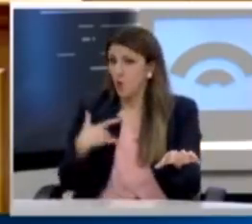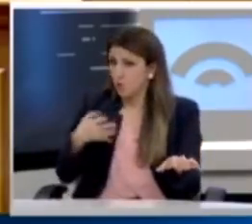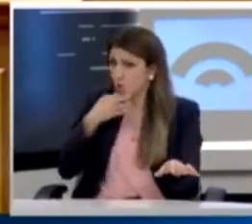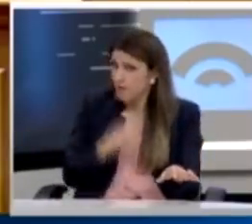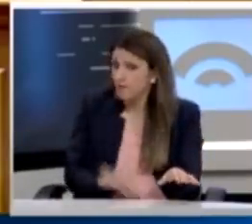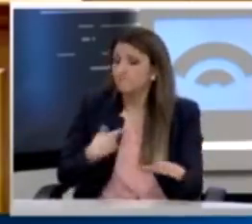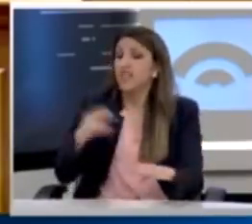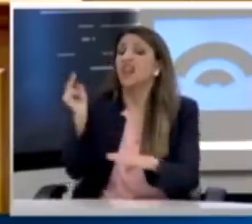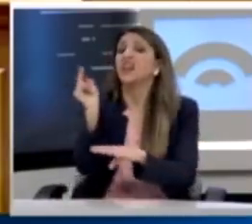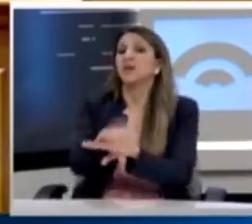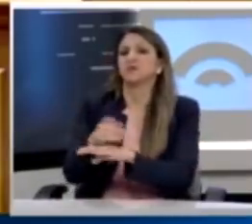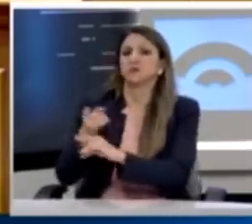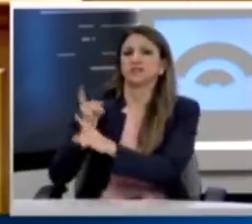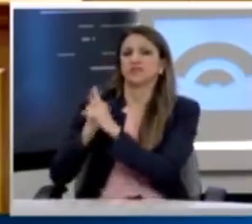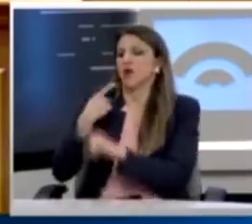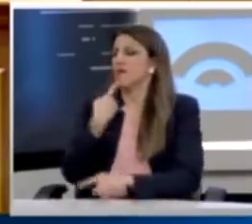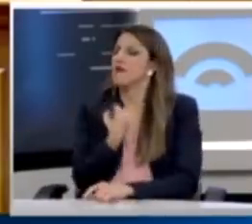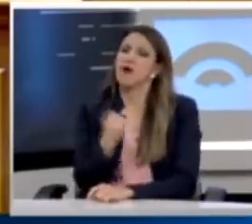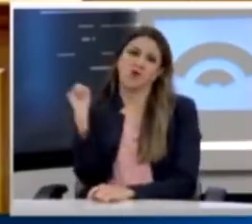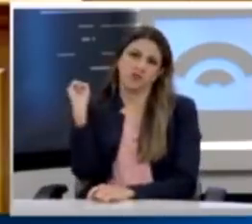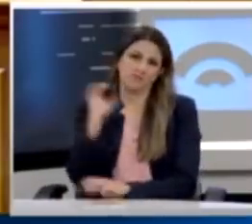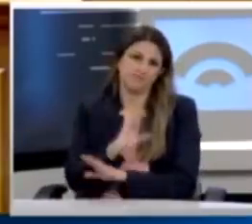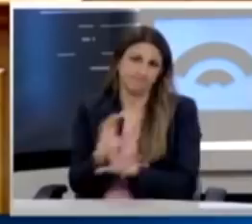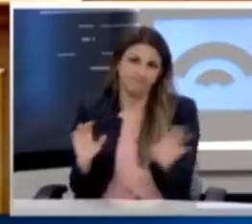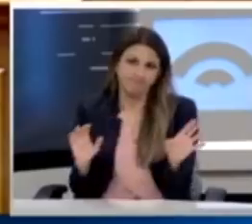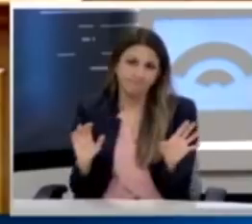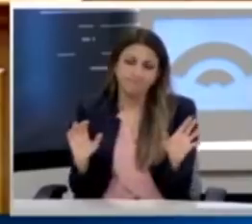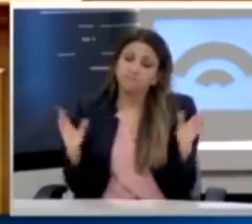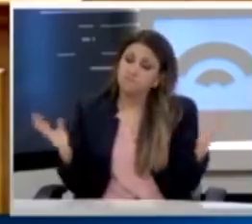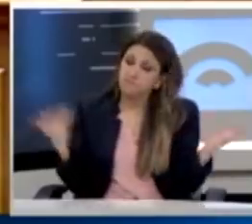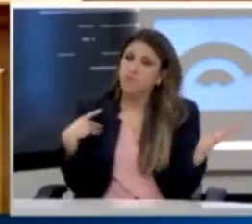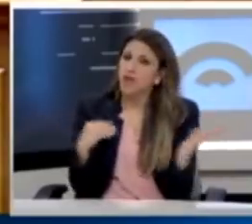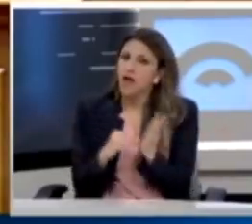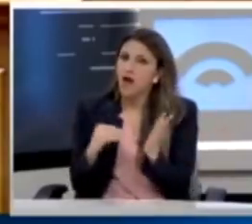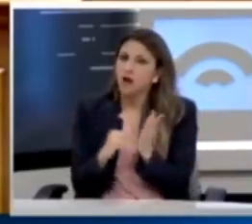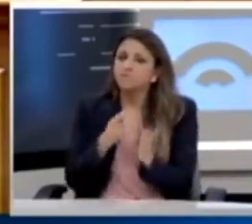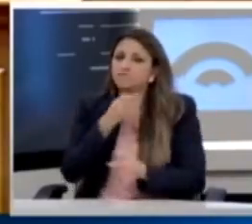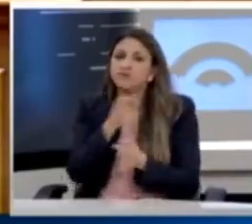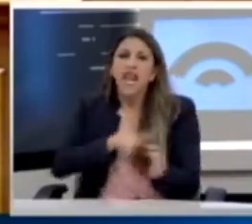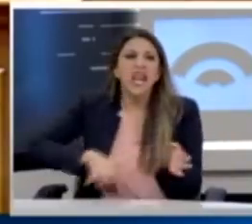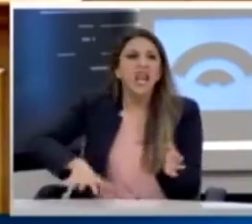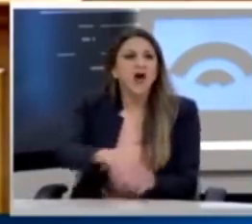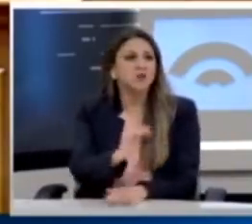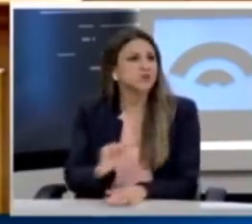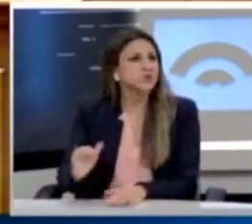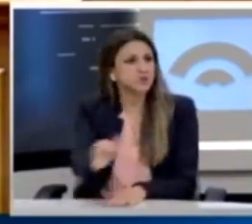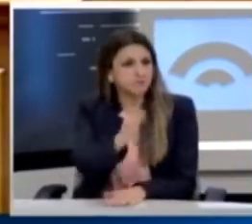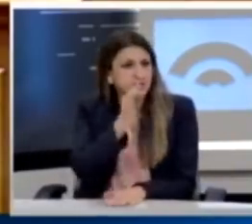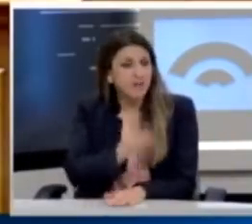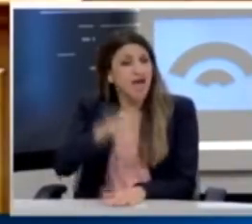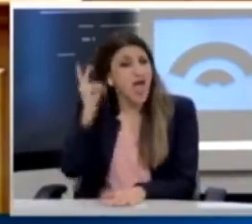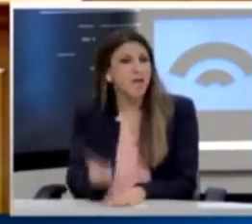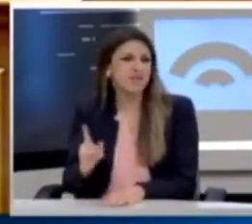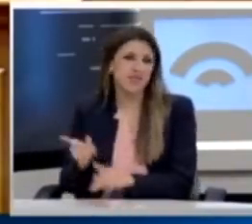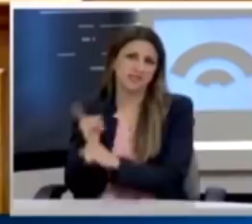συμφωνία. Λέμε όχι στη συμφωνία Τσίπρα-Ζάεφ και απευθυνόμαστε κυρίως στον ελληνικό λαό. Τώρα